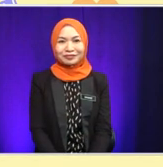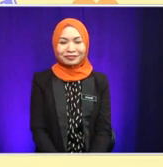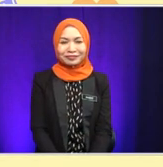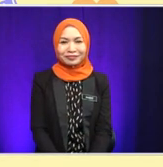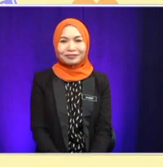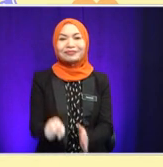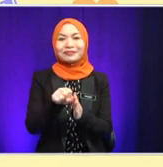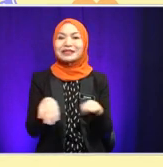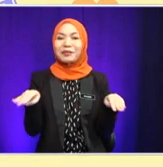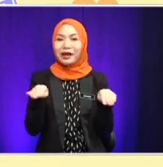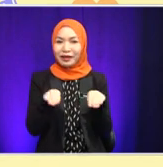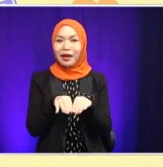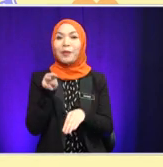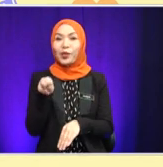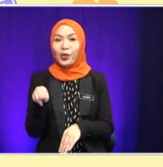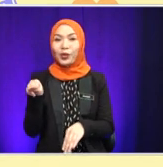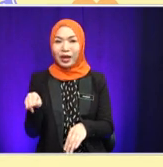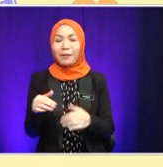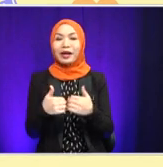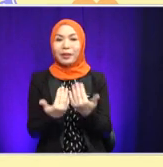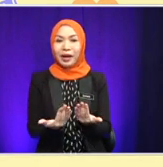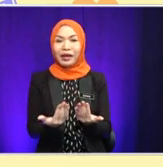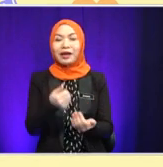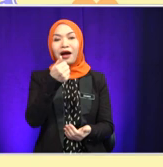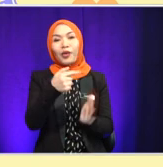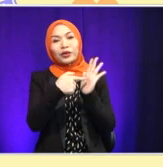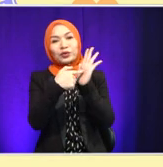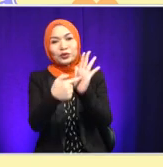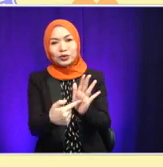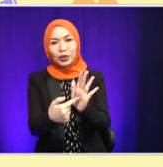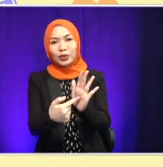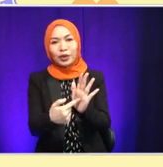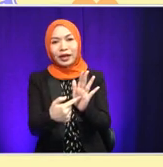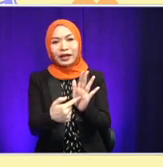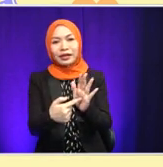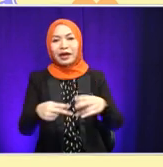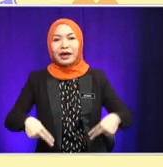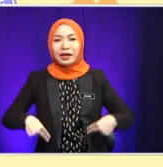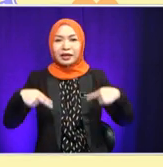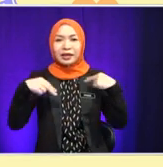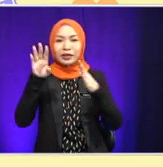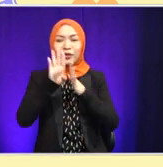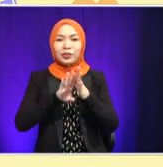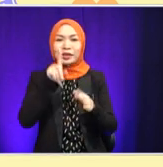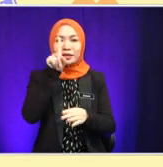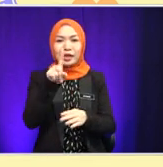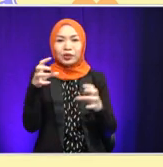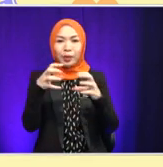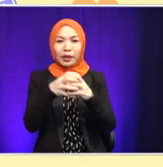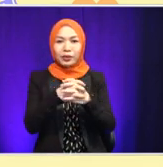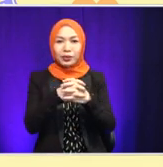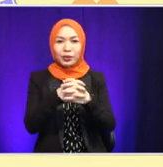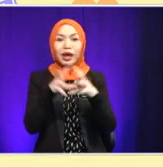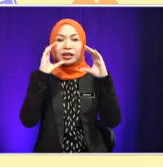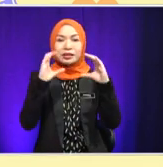sebagai murid Bagaimanakah Anda memfamekan amalan hidup Bersatu padu ketika berada di sekolah Oke saya